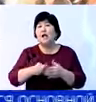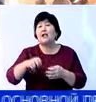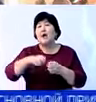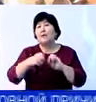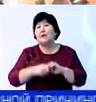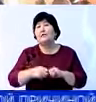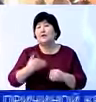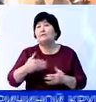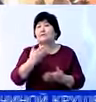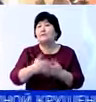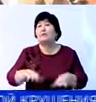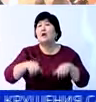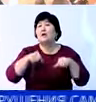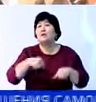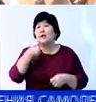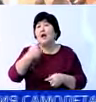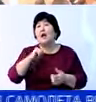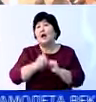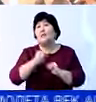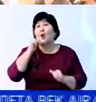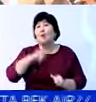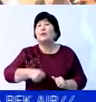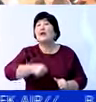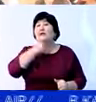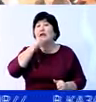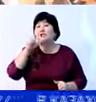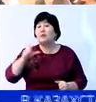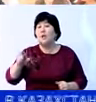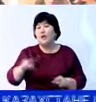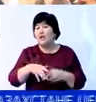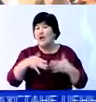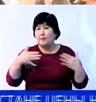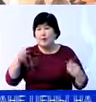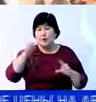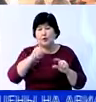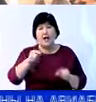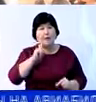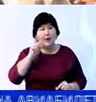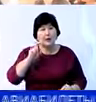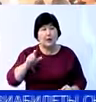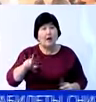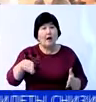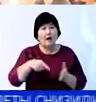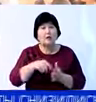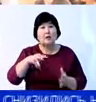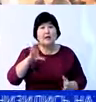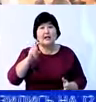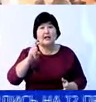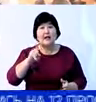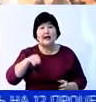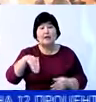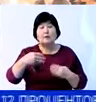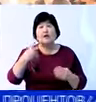до власти. Наладить обмен опытом со старшим депутатским корпусом. Это будет большая школа для молодых людей. В городском маслихате будет